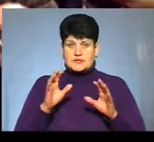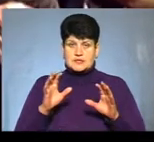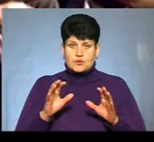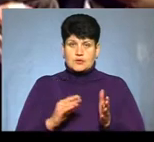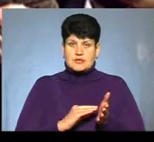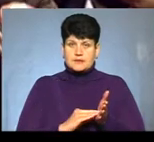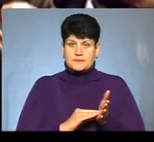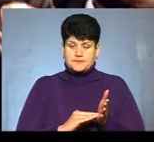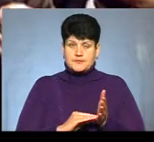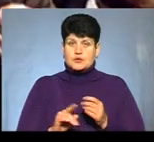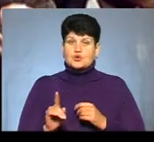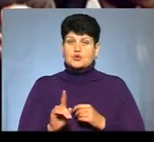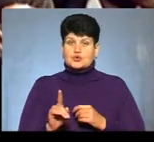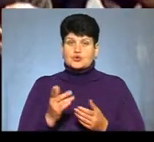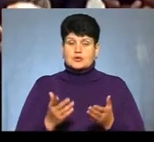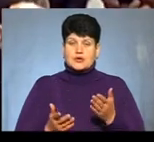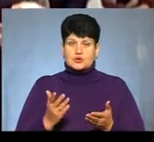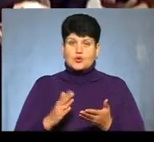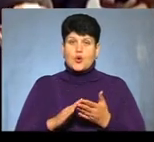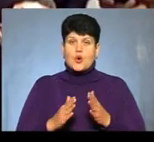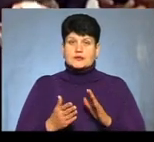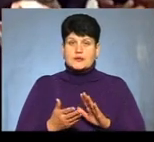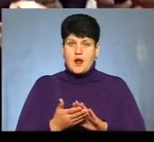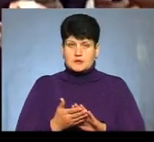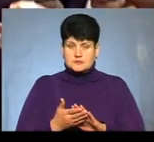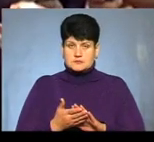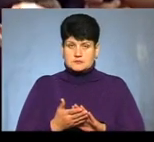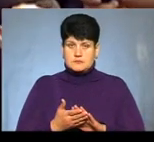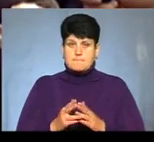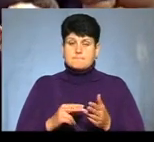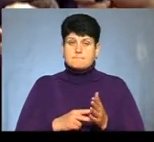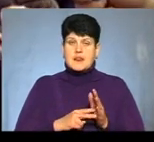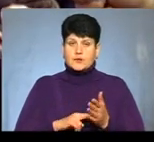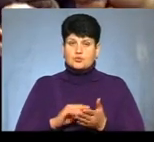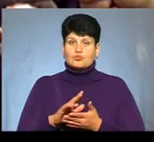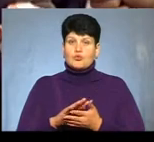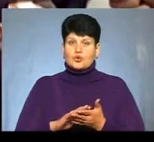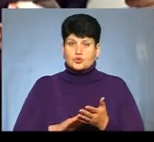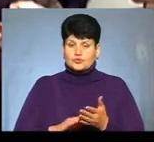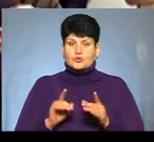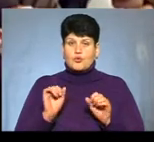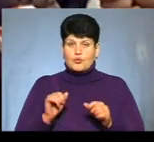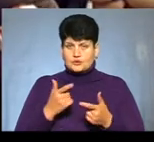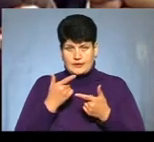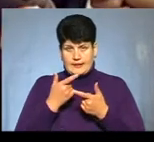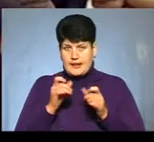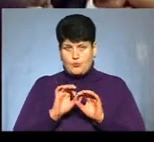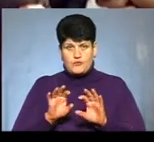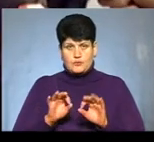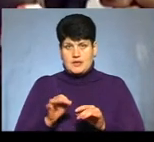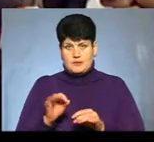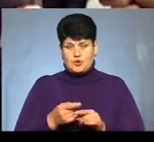2 тижні. В законі прописано, що якщо контракт планують продовжувати, то можуть